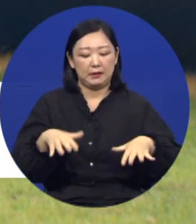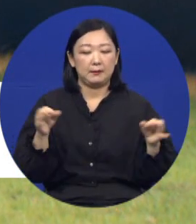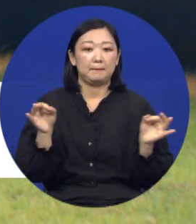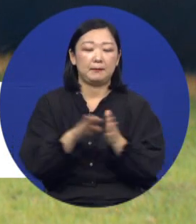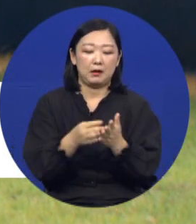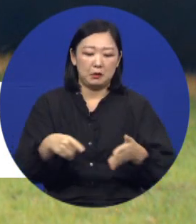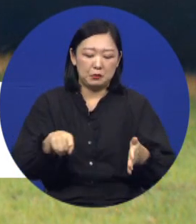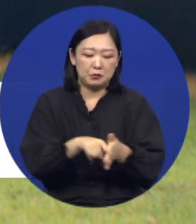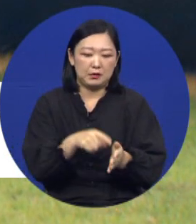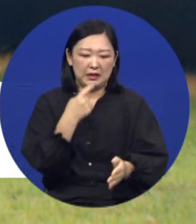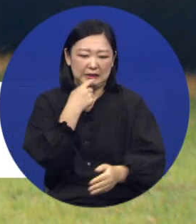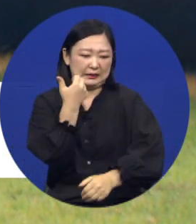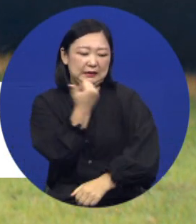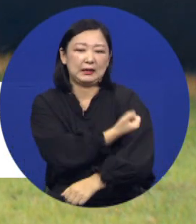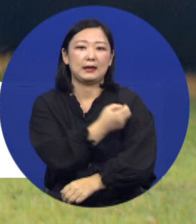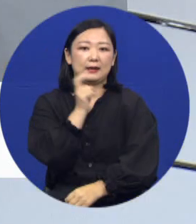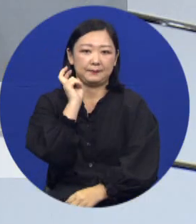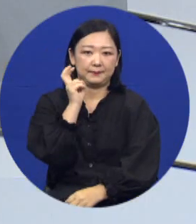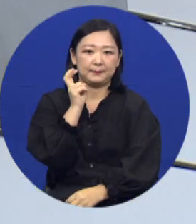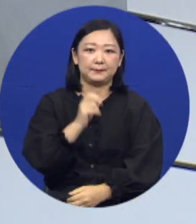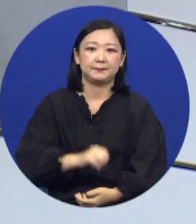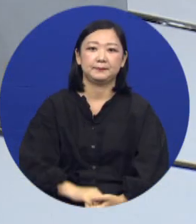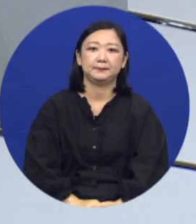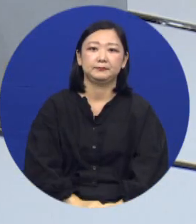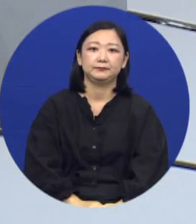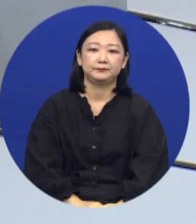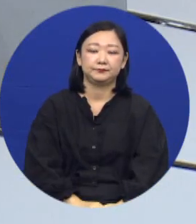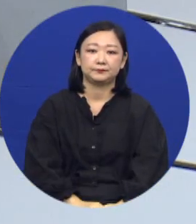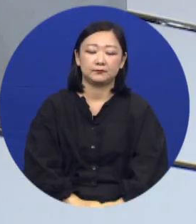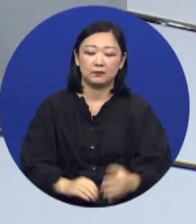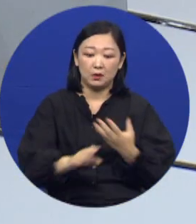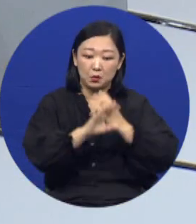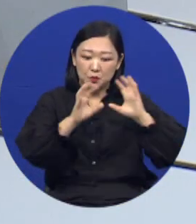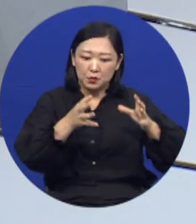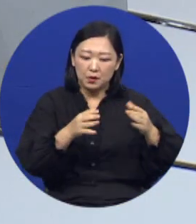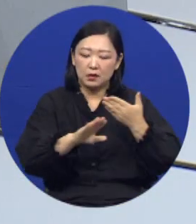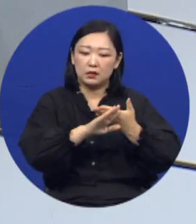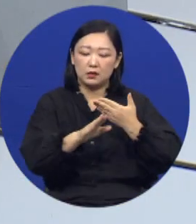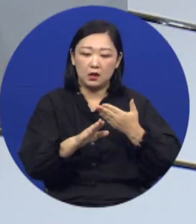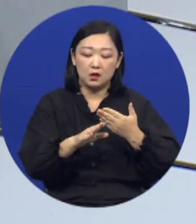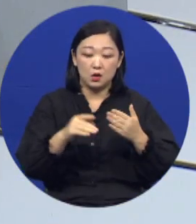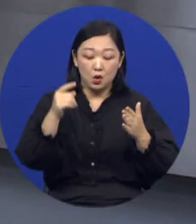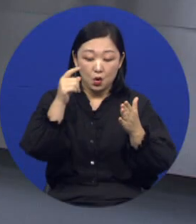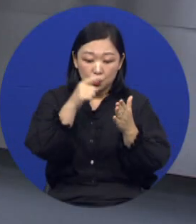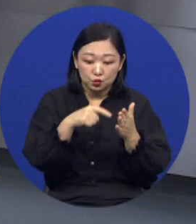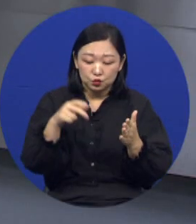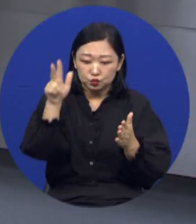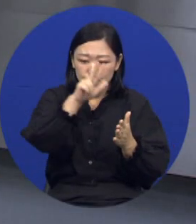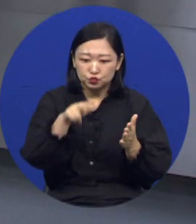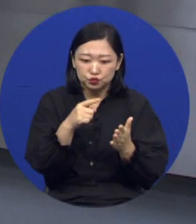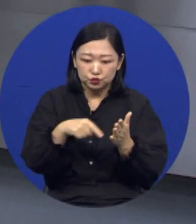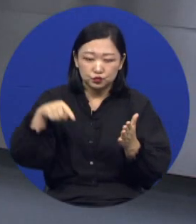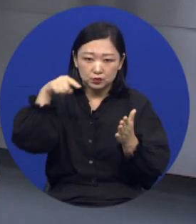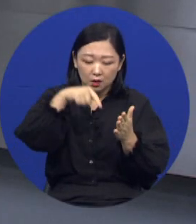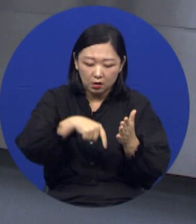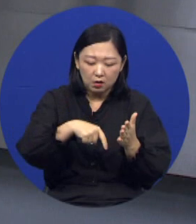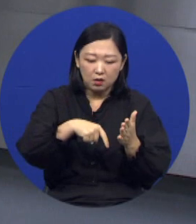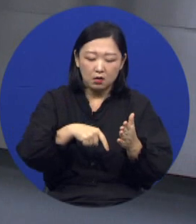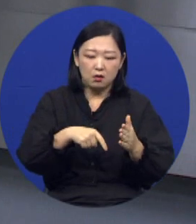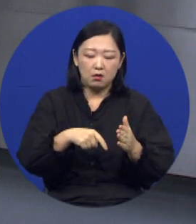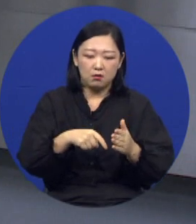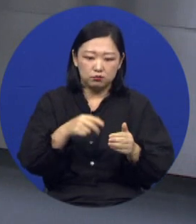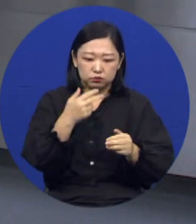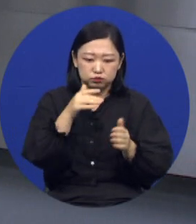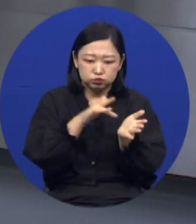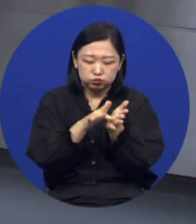위해 마약을 투약한 것으로 보고 있습니다. 국제선과 달리 국내선은 보안 검색에 마약 탐지견이 이용되지